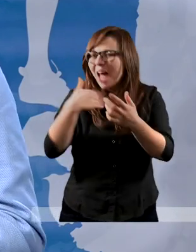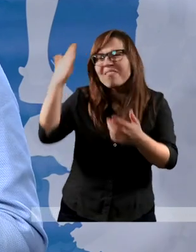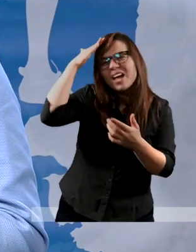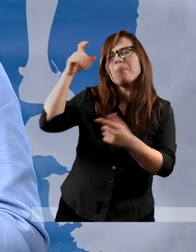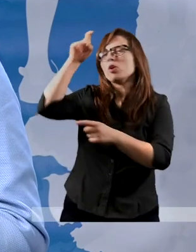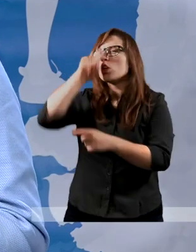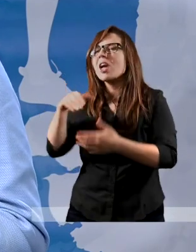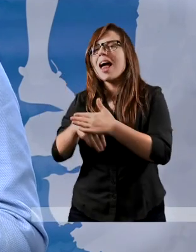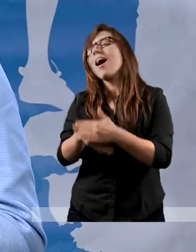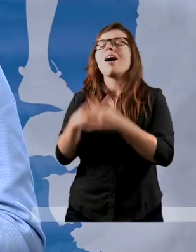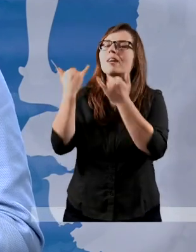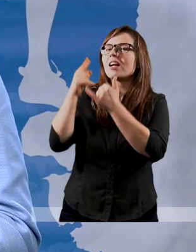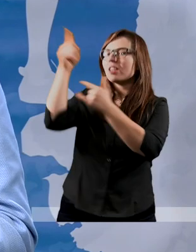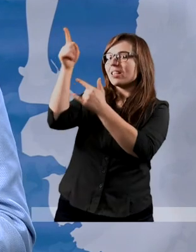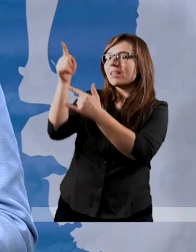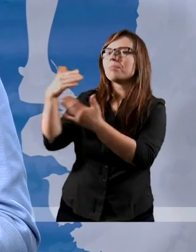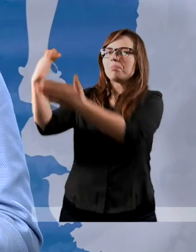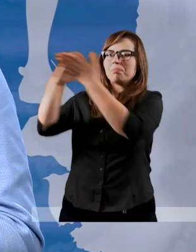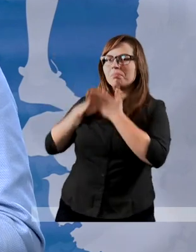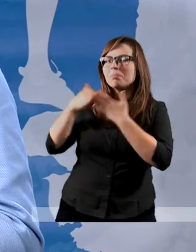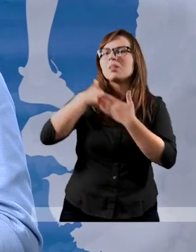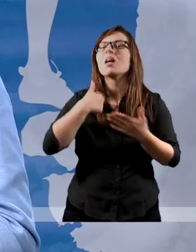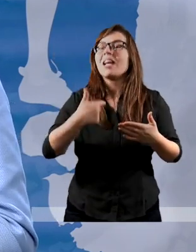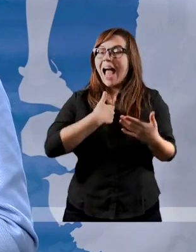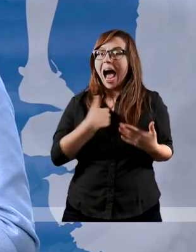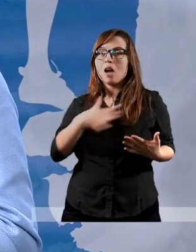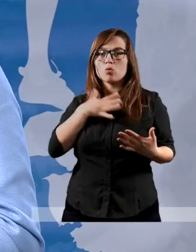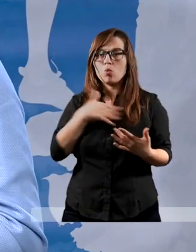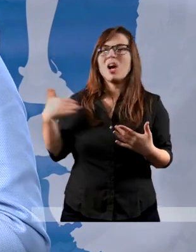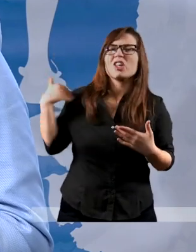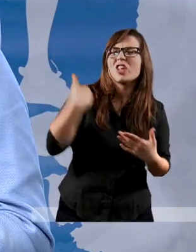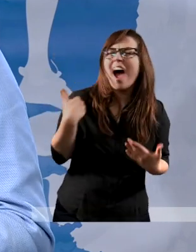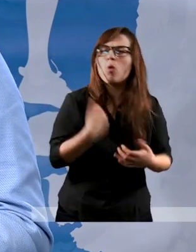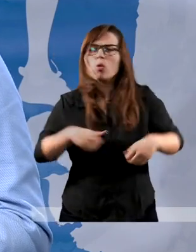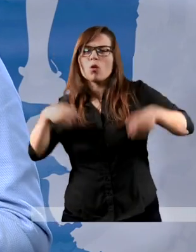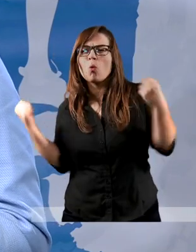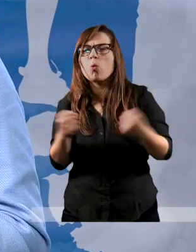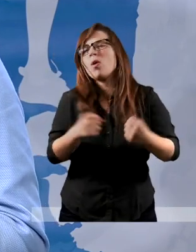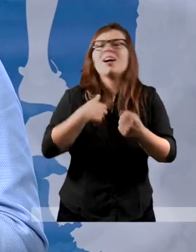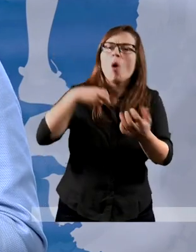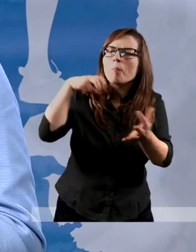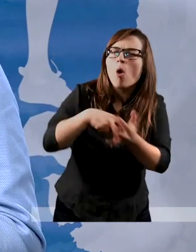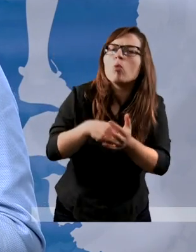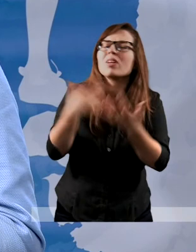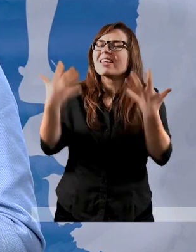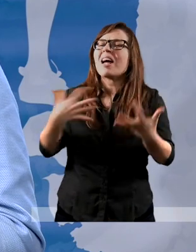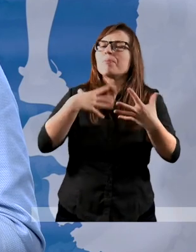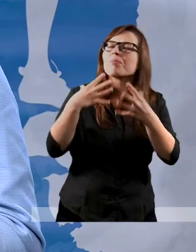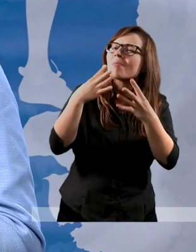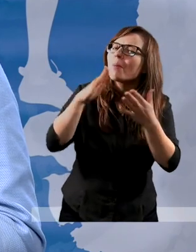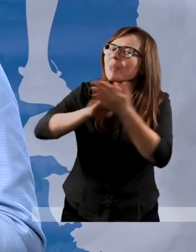postąpiłem. Jeżeli wyznasz swój grzech, jeżeli będziesz go żałował, jeżeli go odpokutujesz,